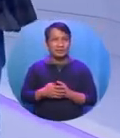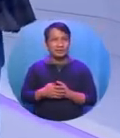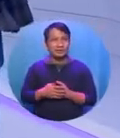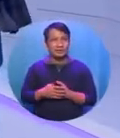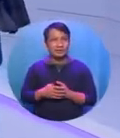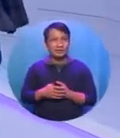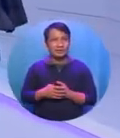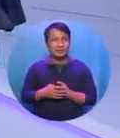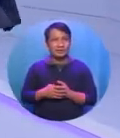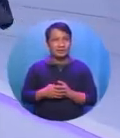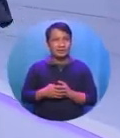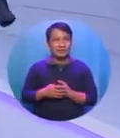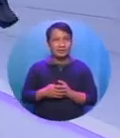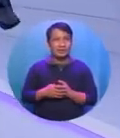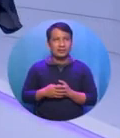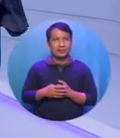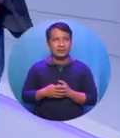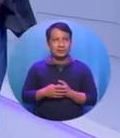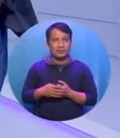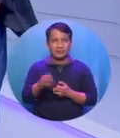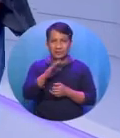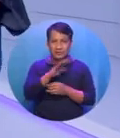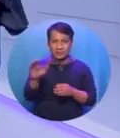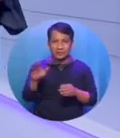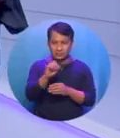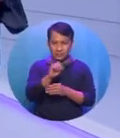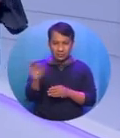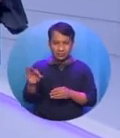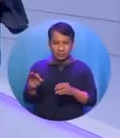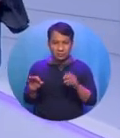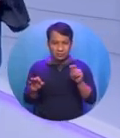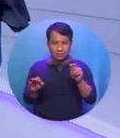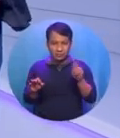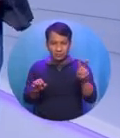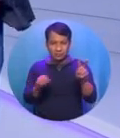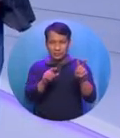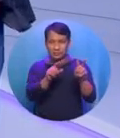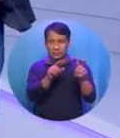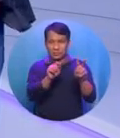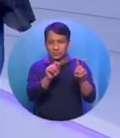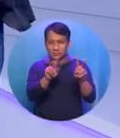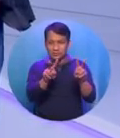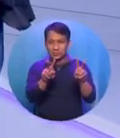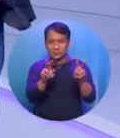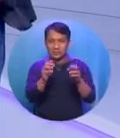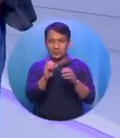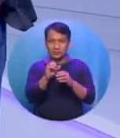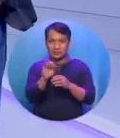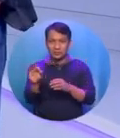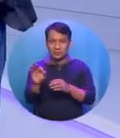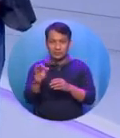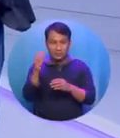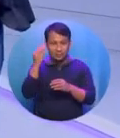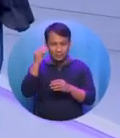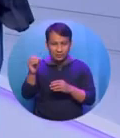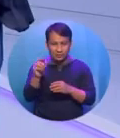Ma'am! Ma'am, pakipatay po muna yung TV. Ma'am! Hello